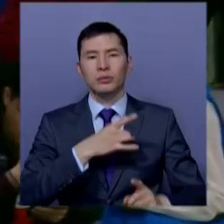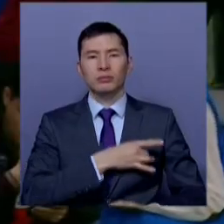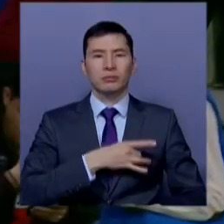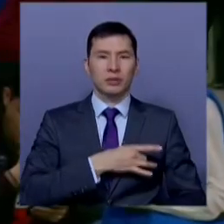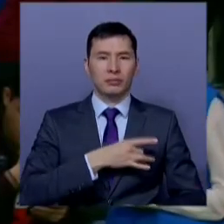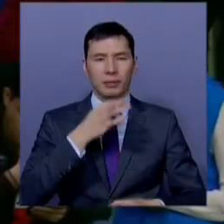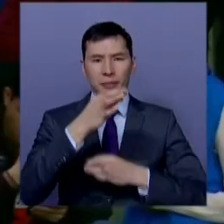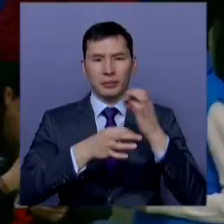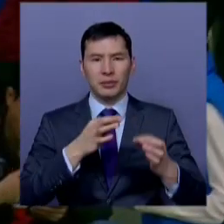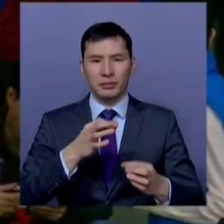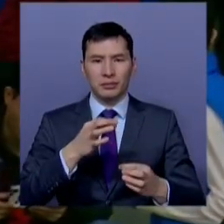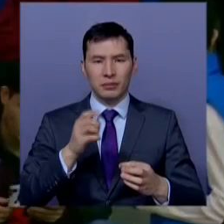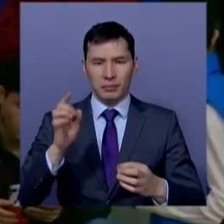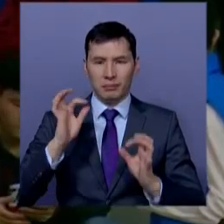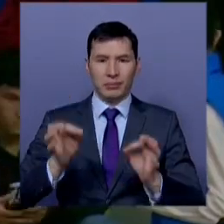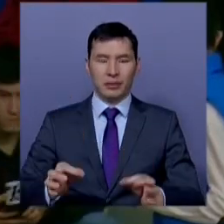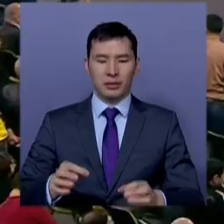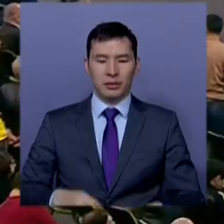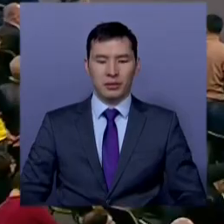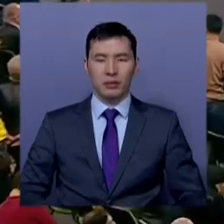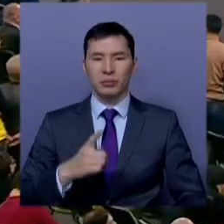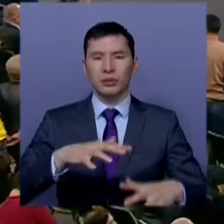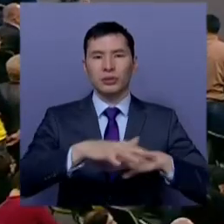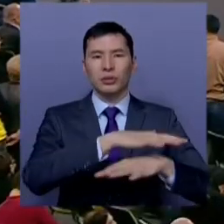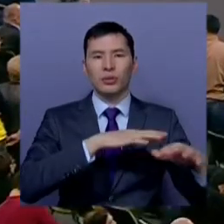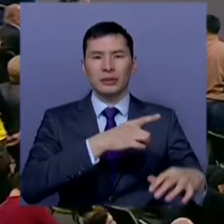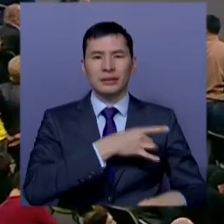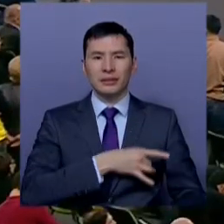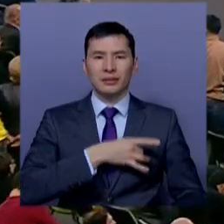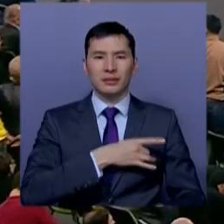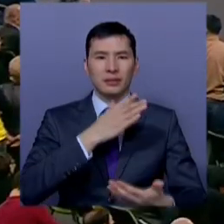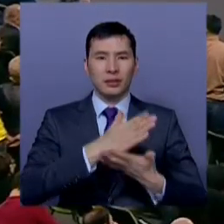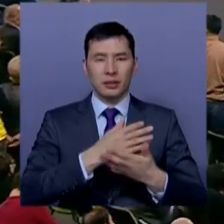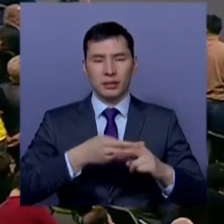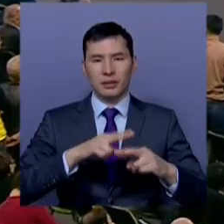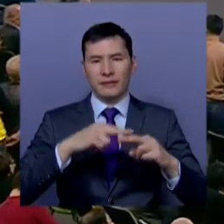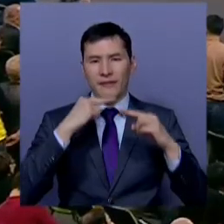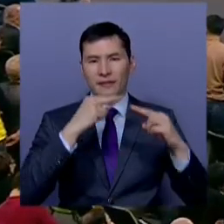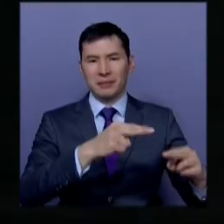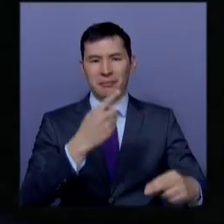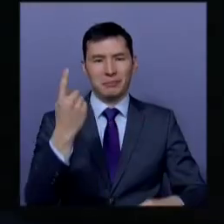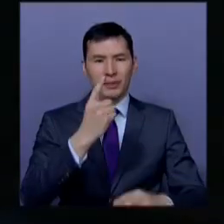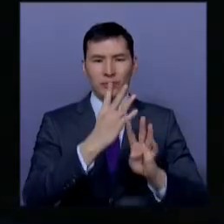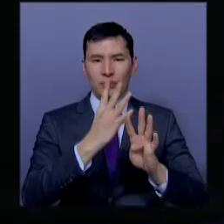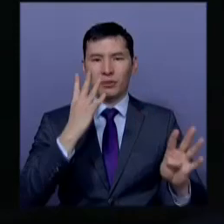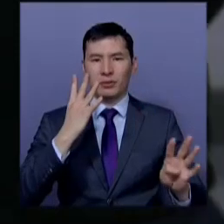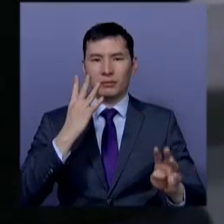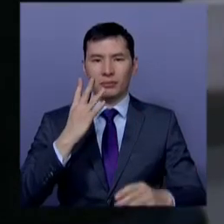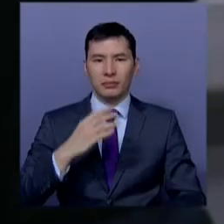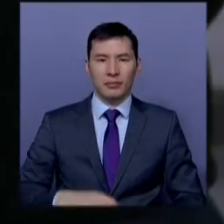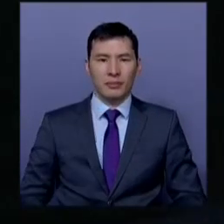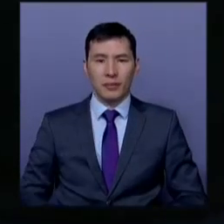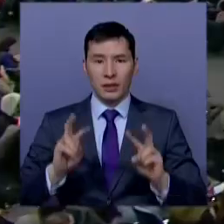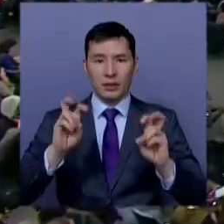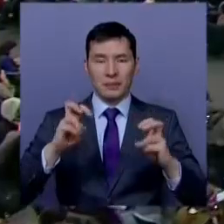бәрін білеміз негізі, бірақ мына сұрақтар, мына халықты қандай мәселелер, қандай пікірлер бар, соның бәрін тыңдау үшін ол да бір